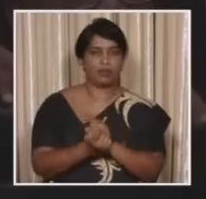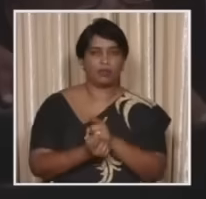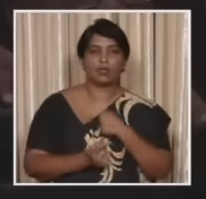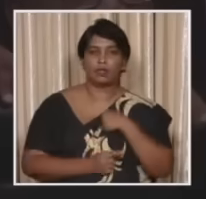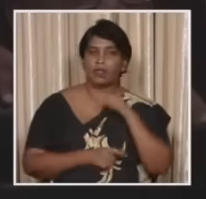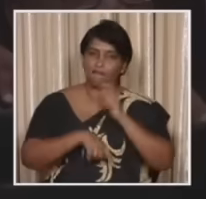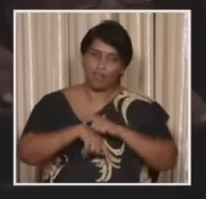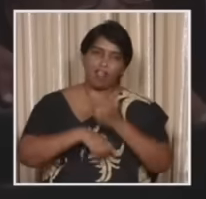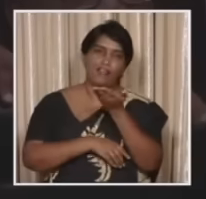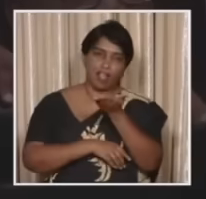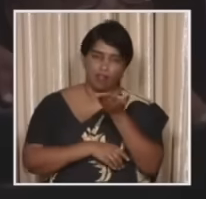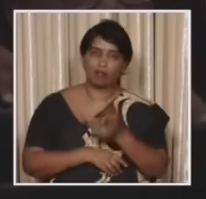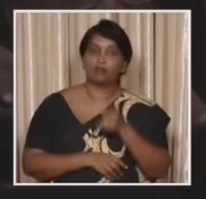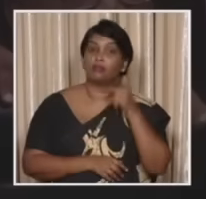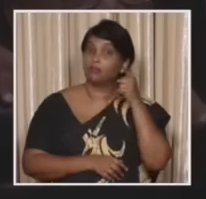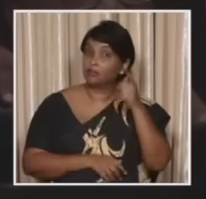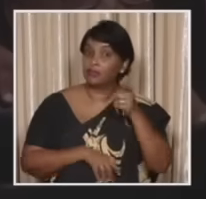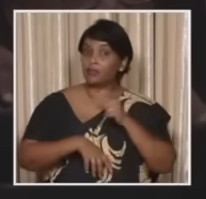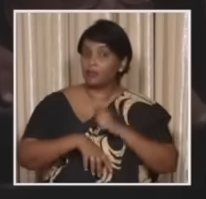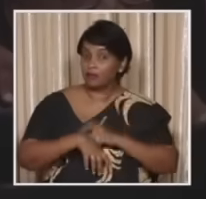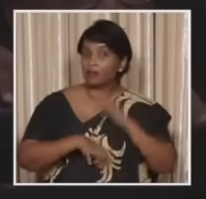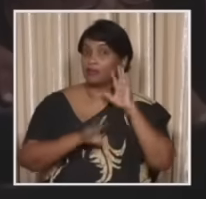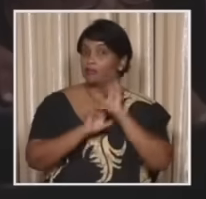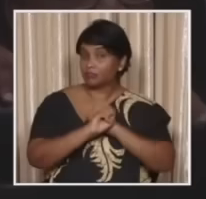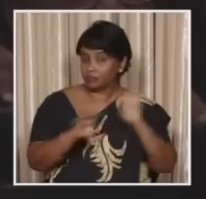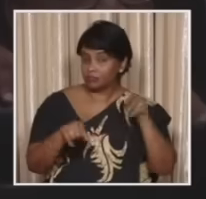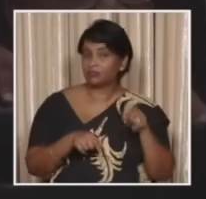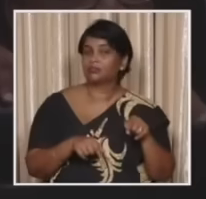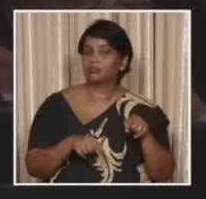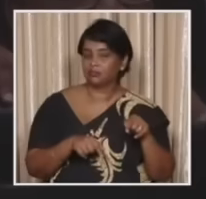ඇවිලමං කාලේ ඉල්ලවා හැබැයි ඒ වෙලේ මොහොතේ මම මේ ප්‍රකාශය කරා නම්